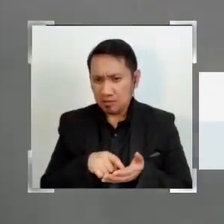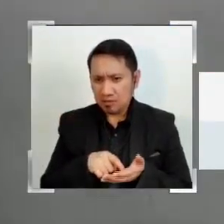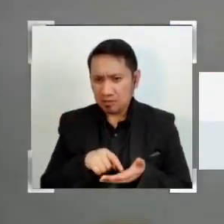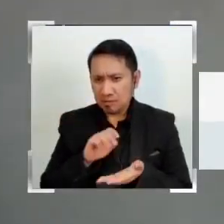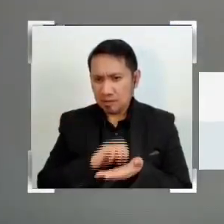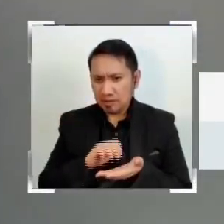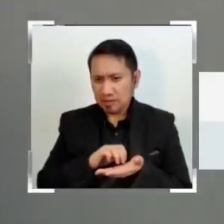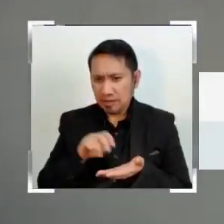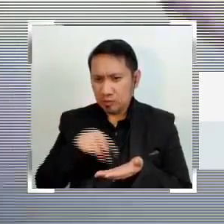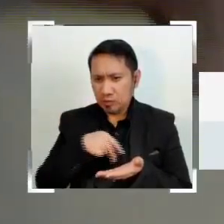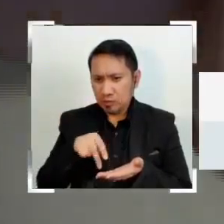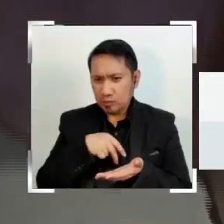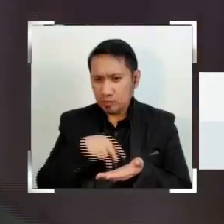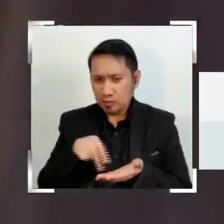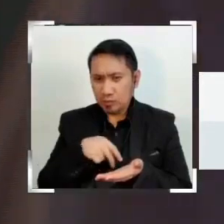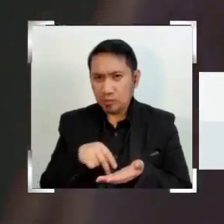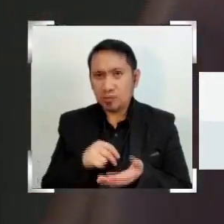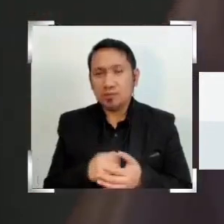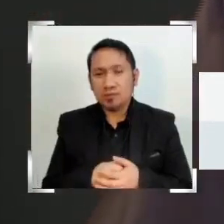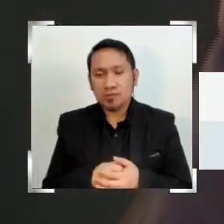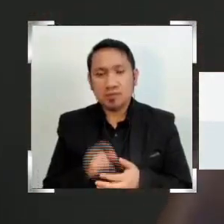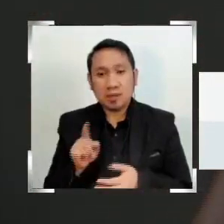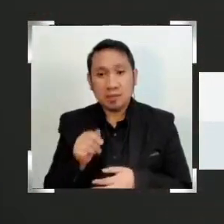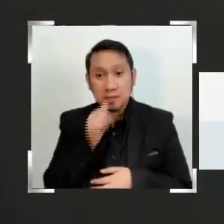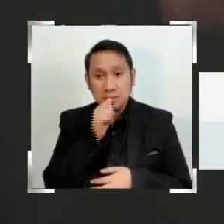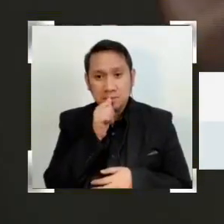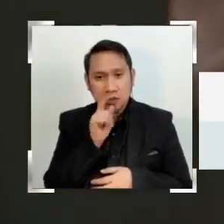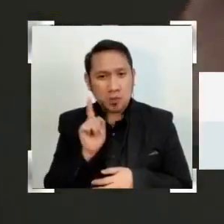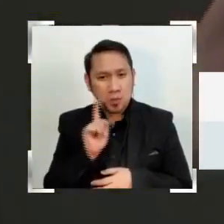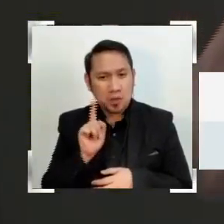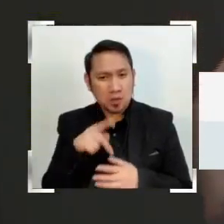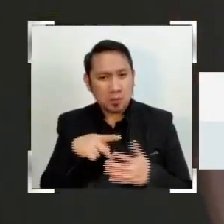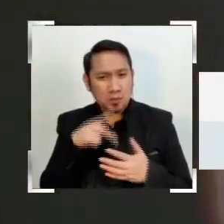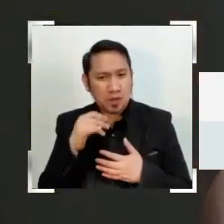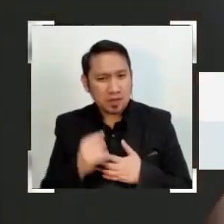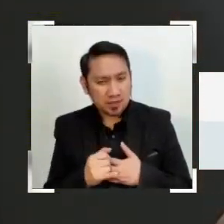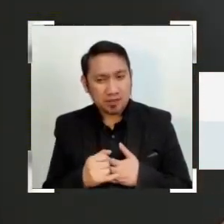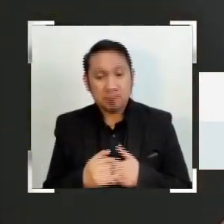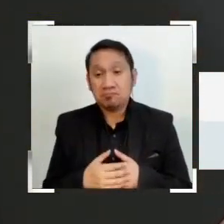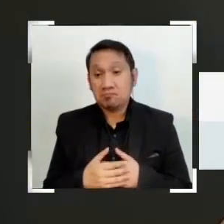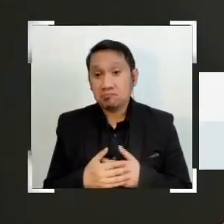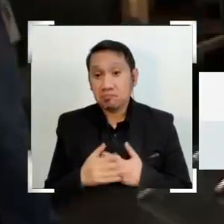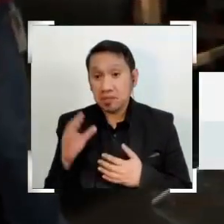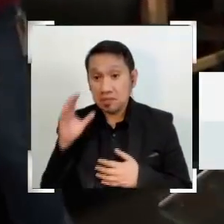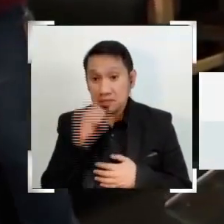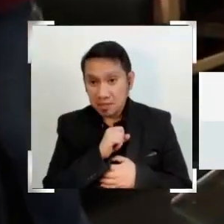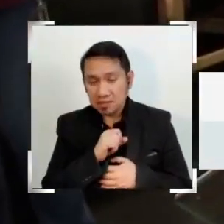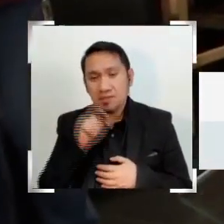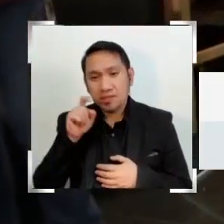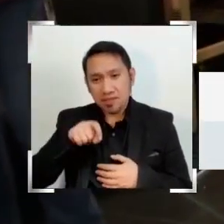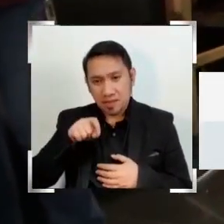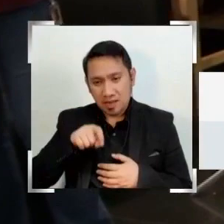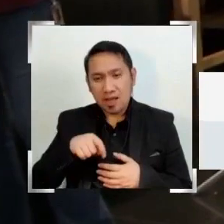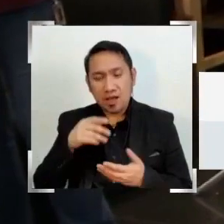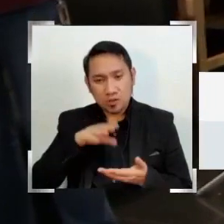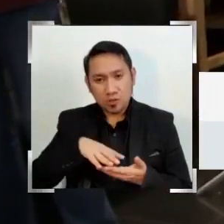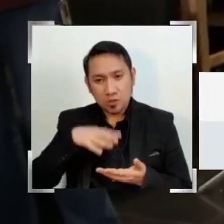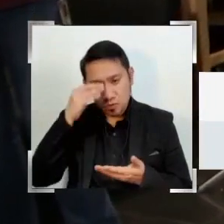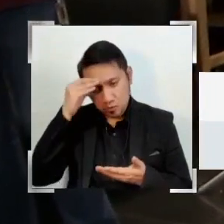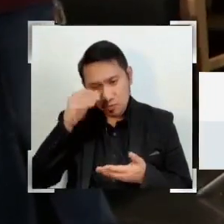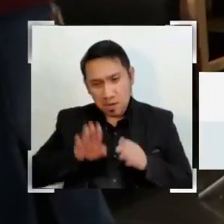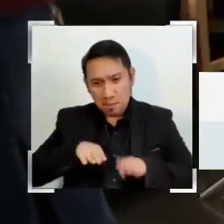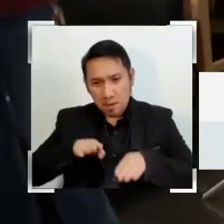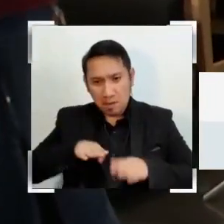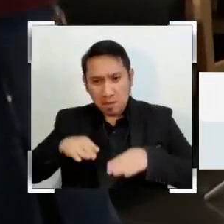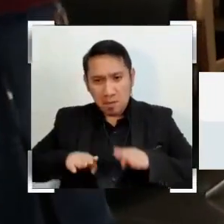Barbie, secret pa muna sa ngayon ang upcoming project. Ang clue, kailangan niya matutong mag-tap dance. Umaasa rin